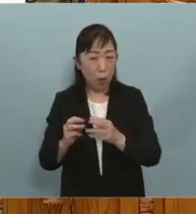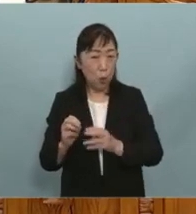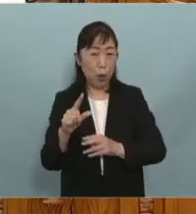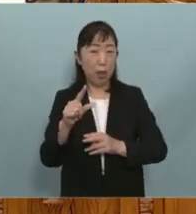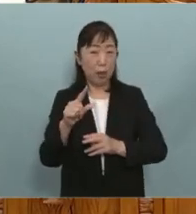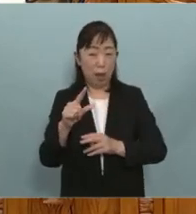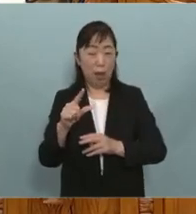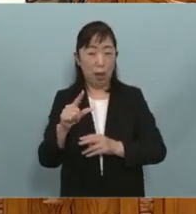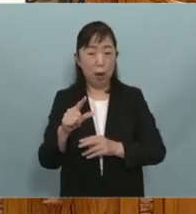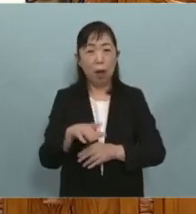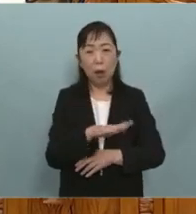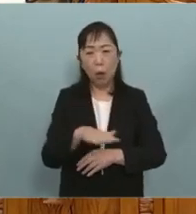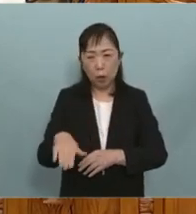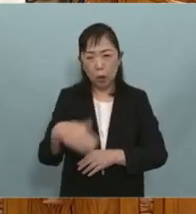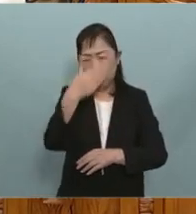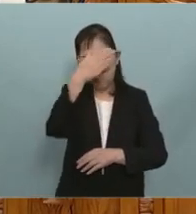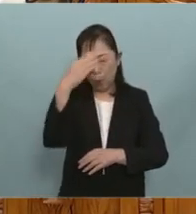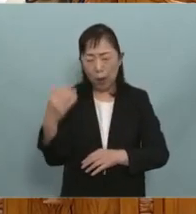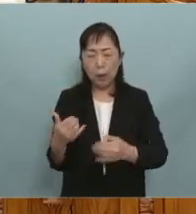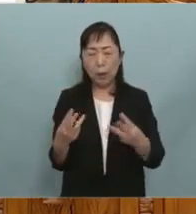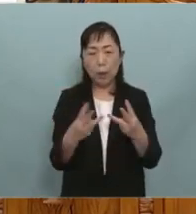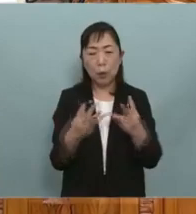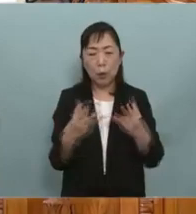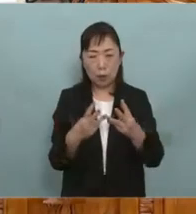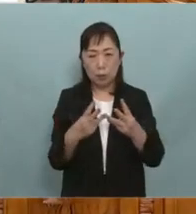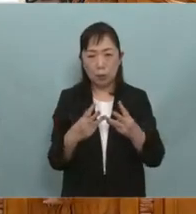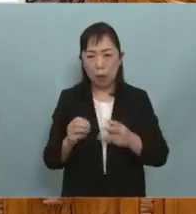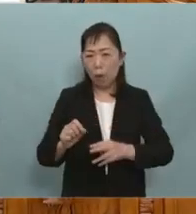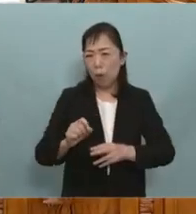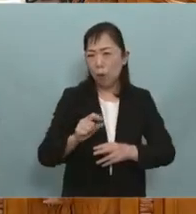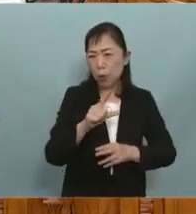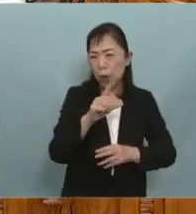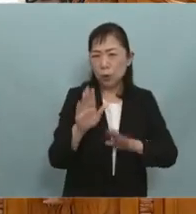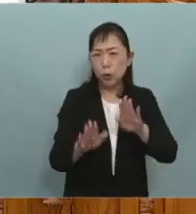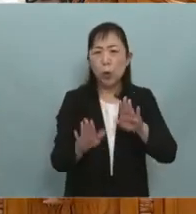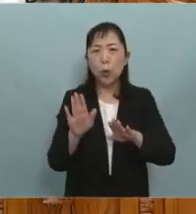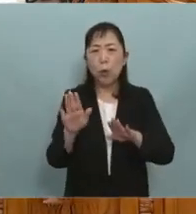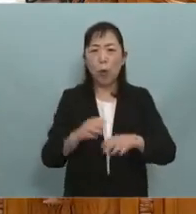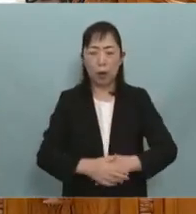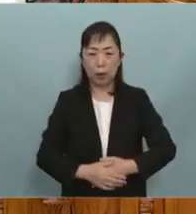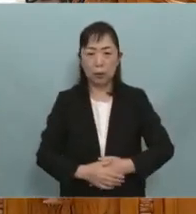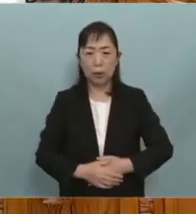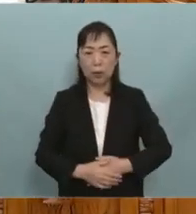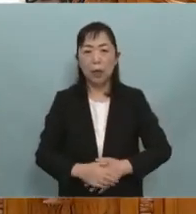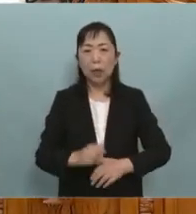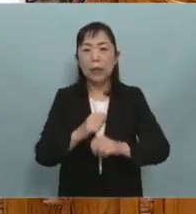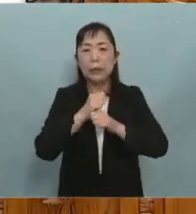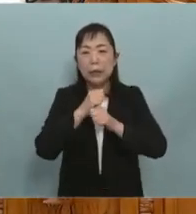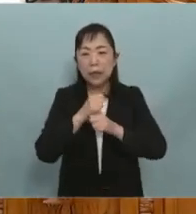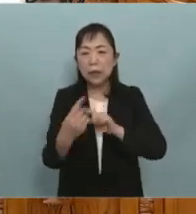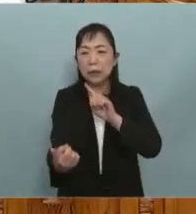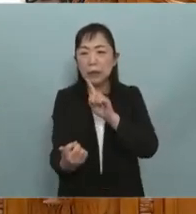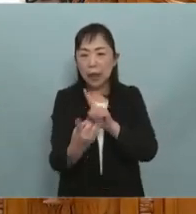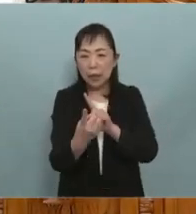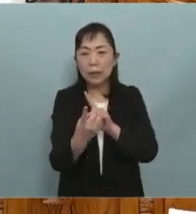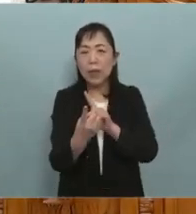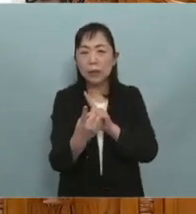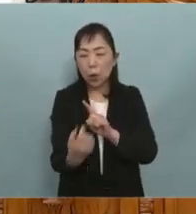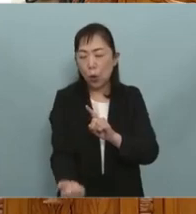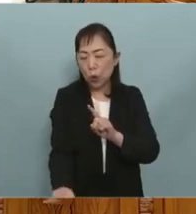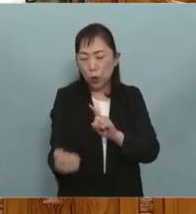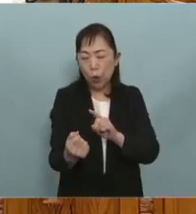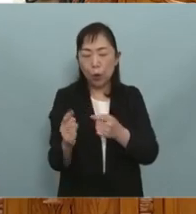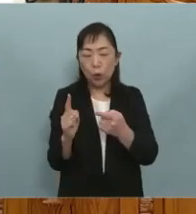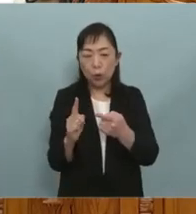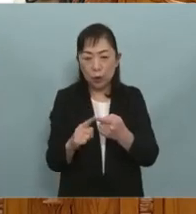子供若者の自殺者数が増加傾向にあることを踏まえ自殺総合対策を協力に進め